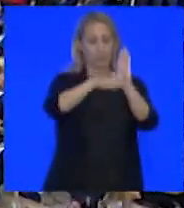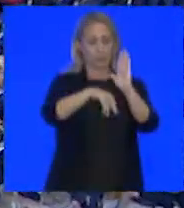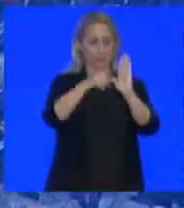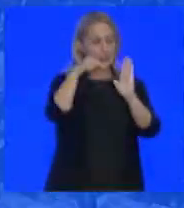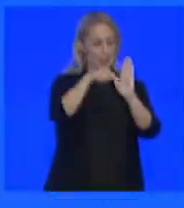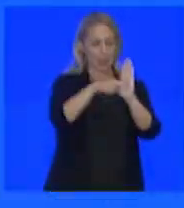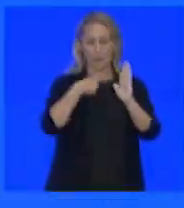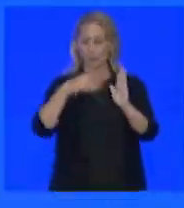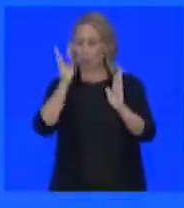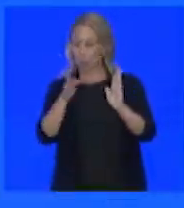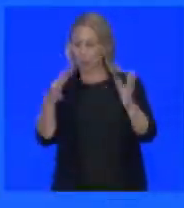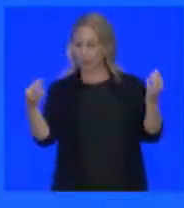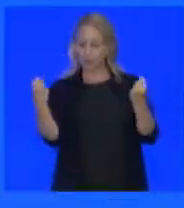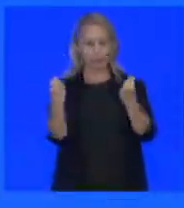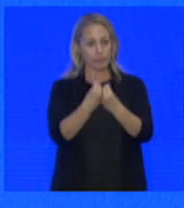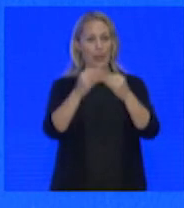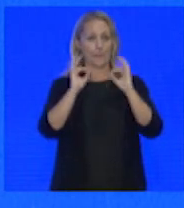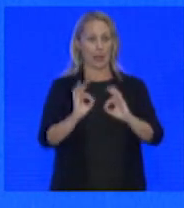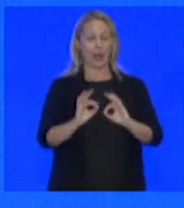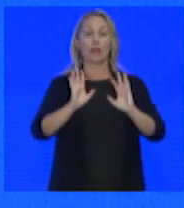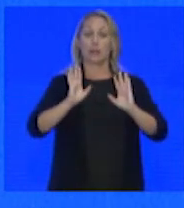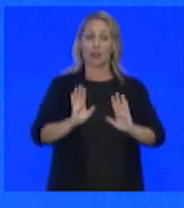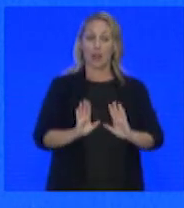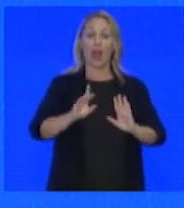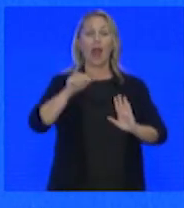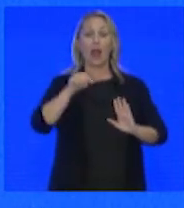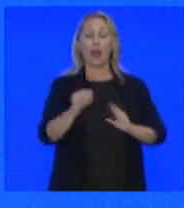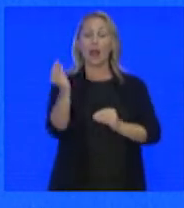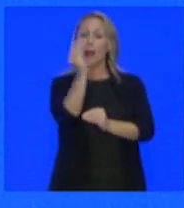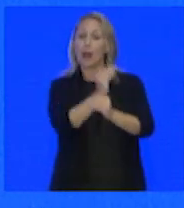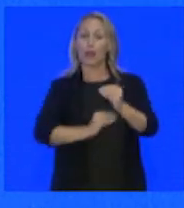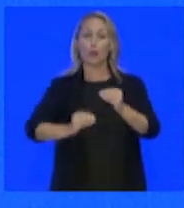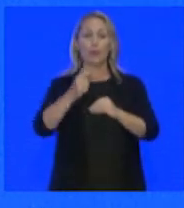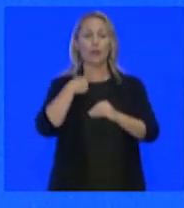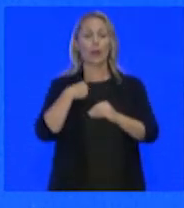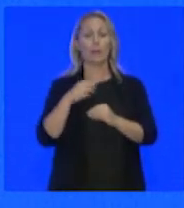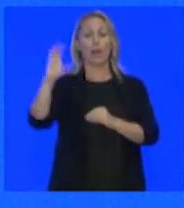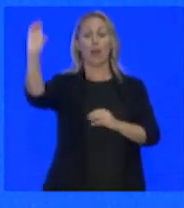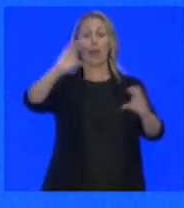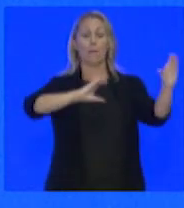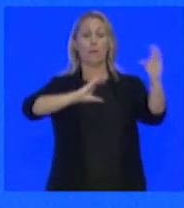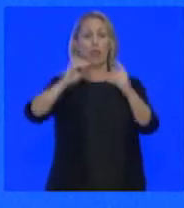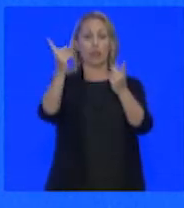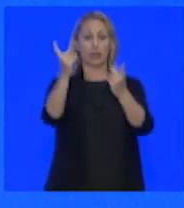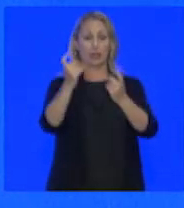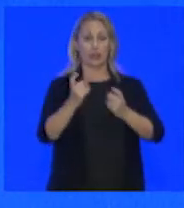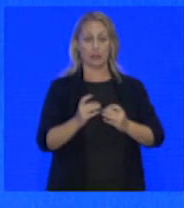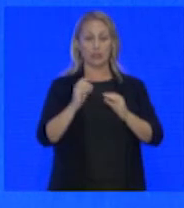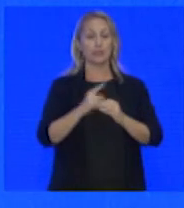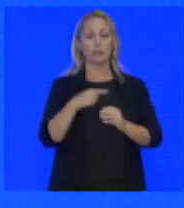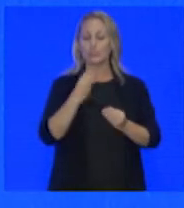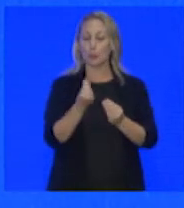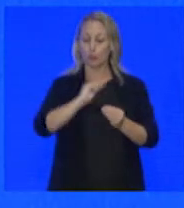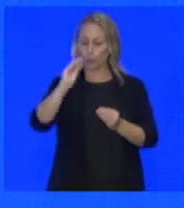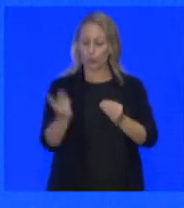μας. Ταυτόχρονα όμως, στρεφόμαστε δυναμικά στις επενδύσεις για την παραγωγή νέου πλούτου